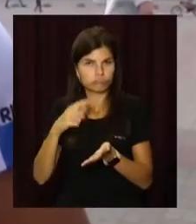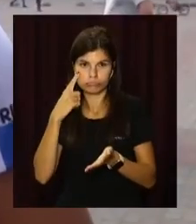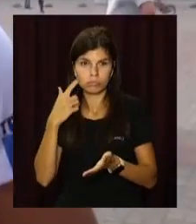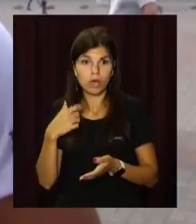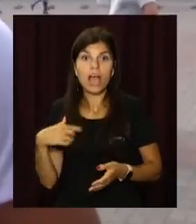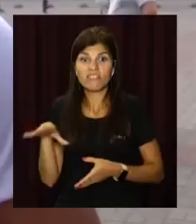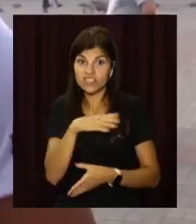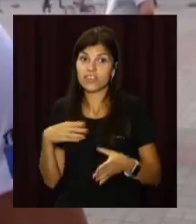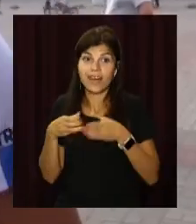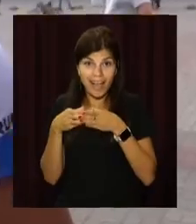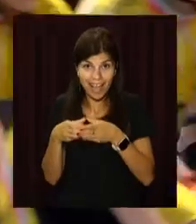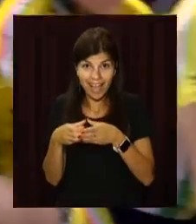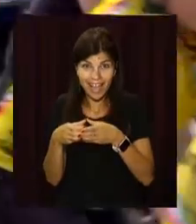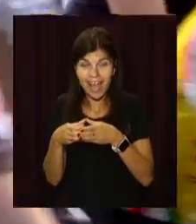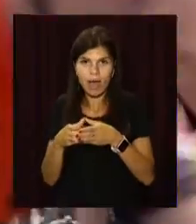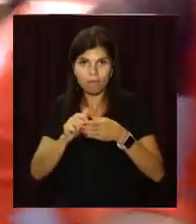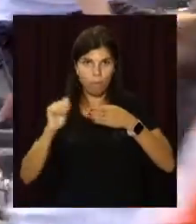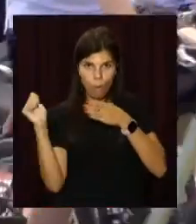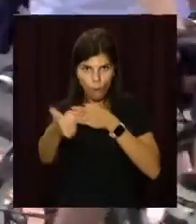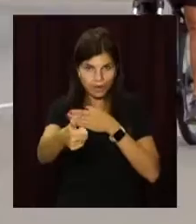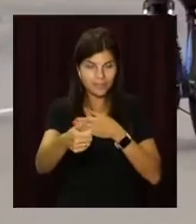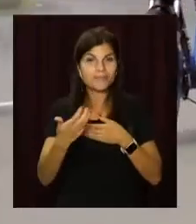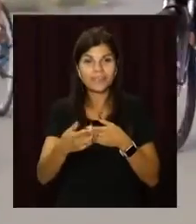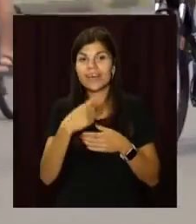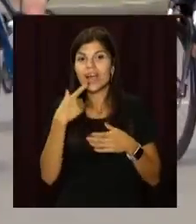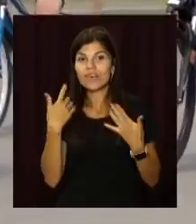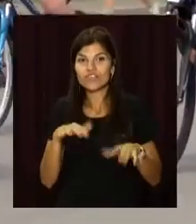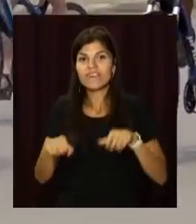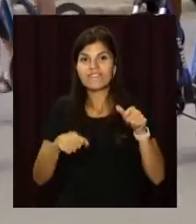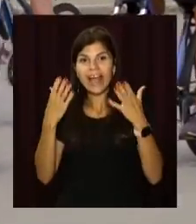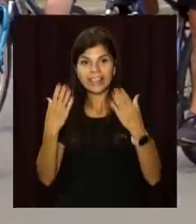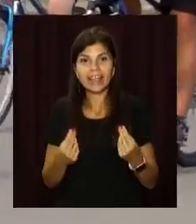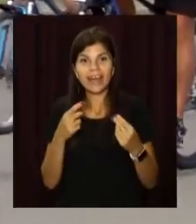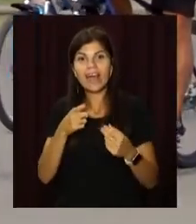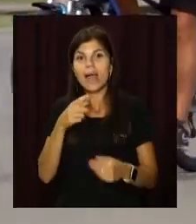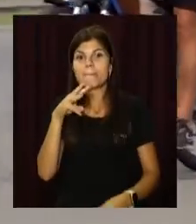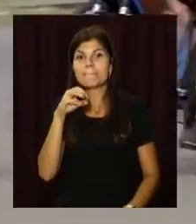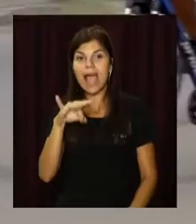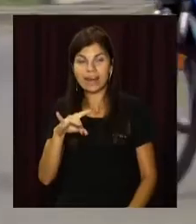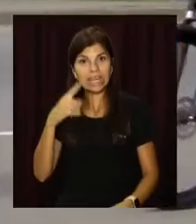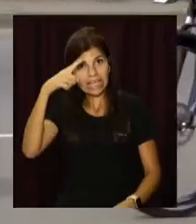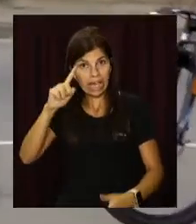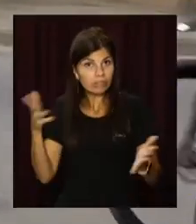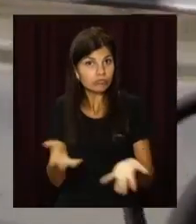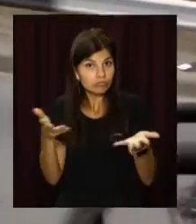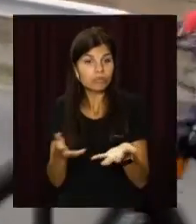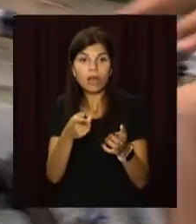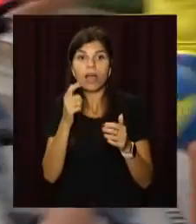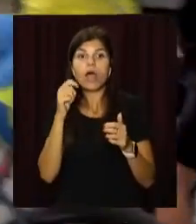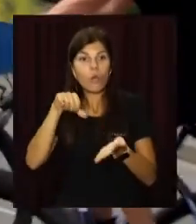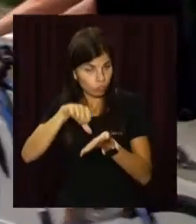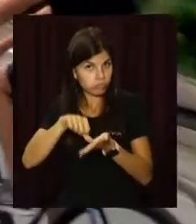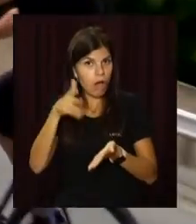Всі в місті їхали, потім всі хабану. Велодень проходить вже п'ятий рік поспіль за підтримки міського голови Андрія Білоусова, який традиційно